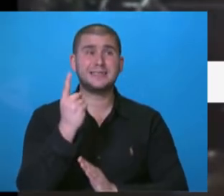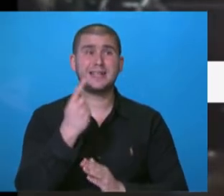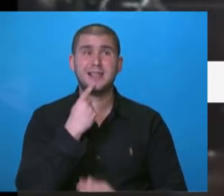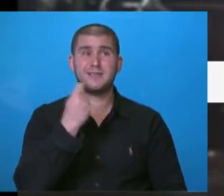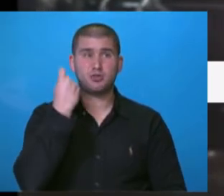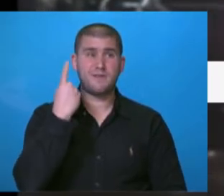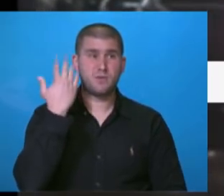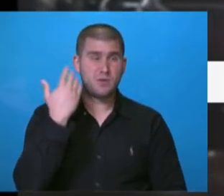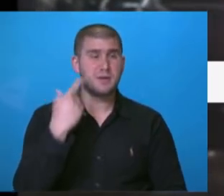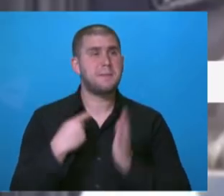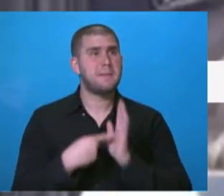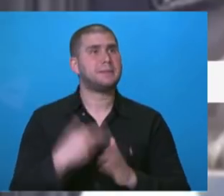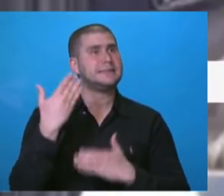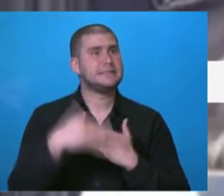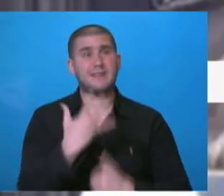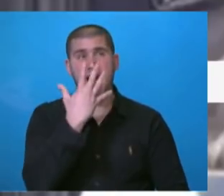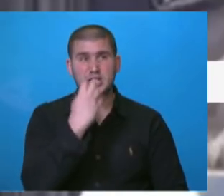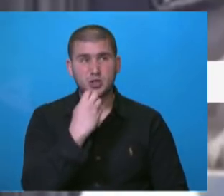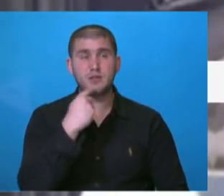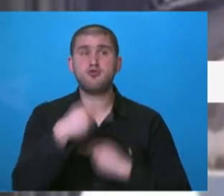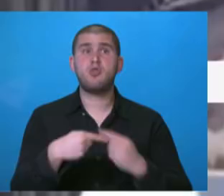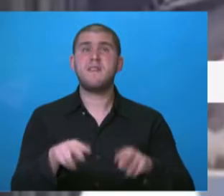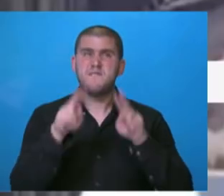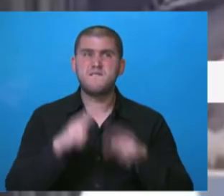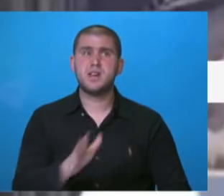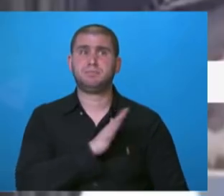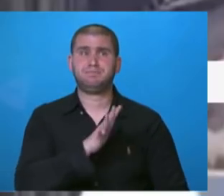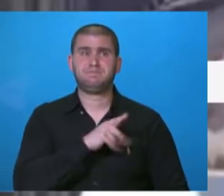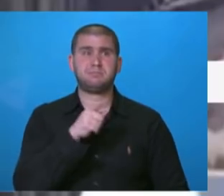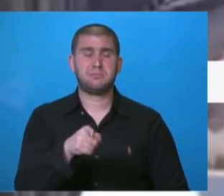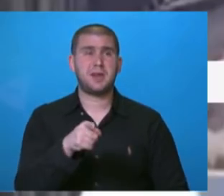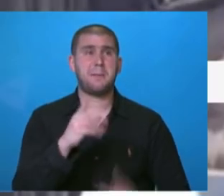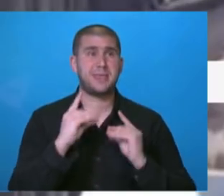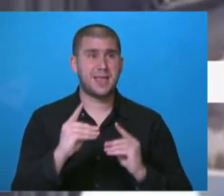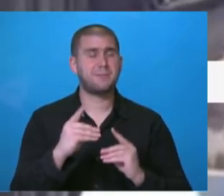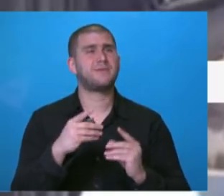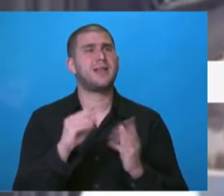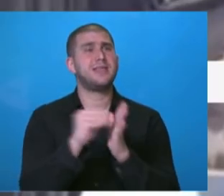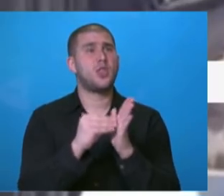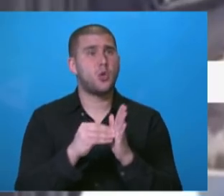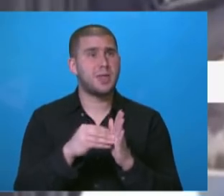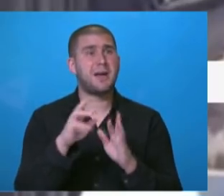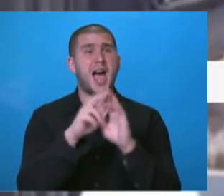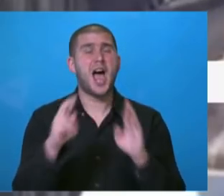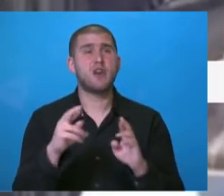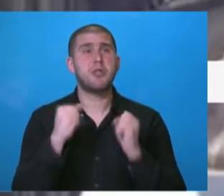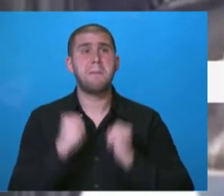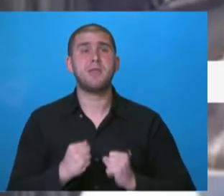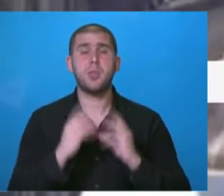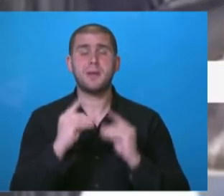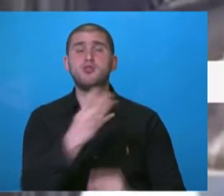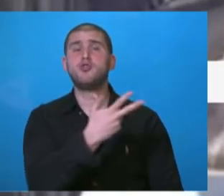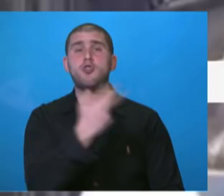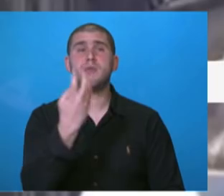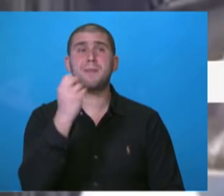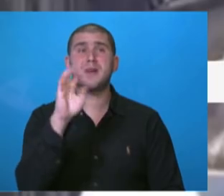שעבר ומסמנים סיום עגום לשנה קטלנית במיוחד בדרכים. לפי נתוני הרשות הלאומית לבטיחות בדרכים, 345 בני